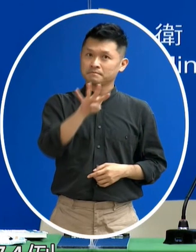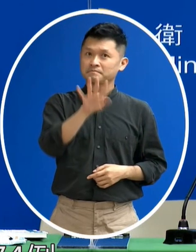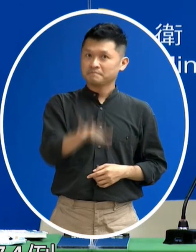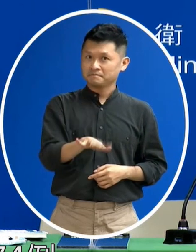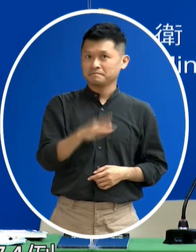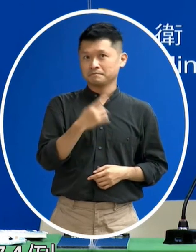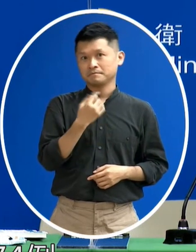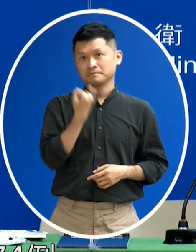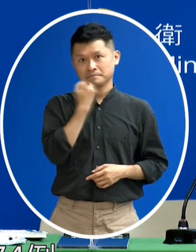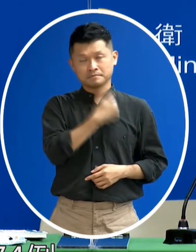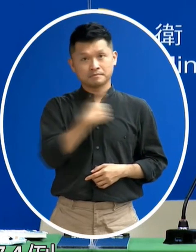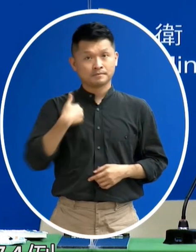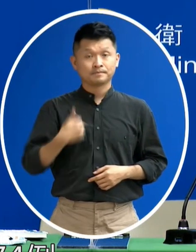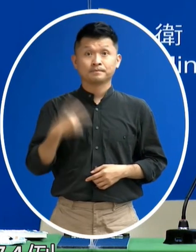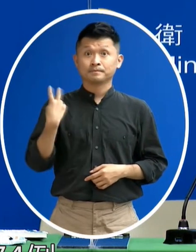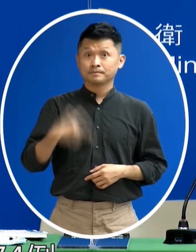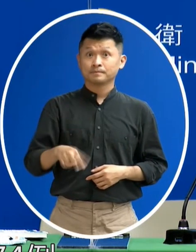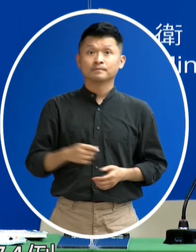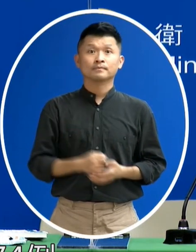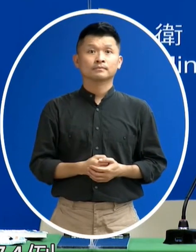点。那今晚一入的个案有